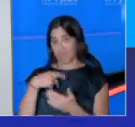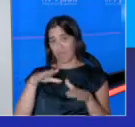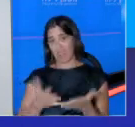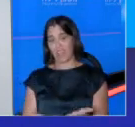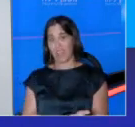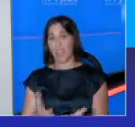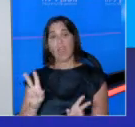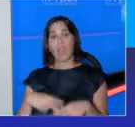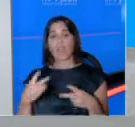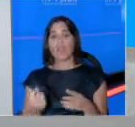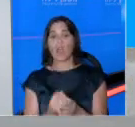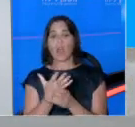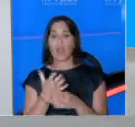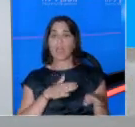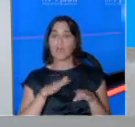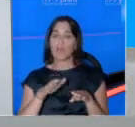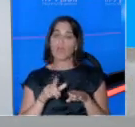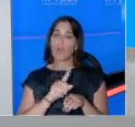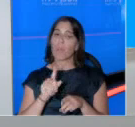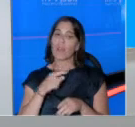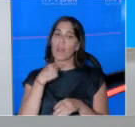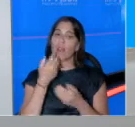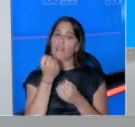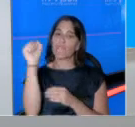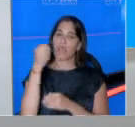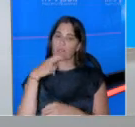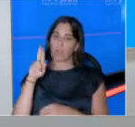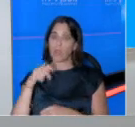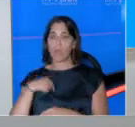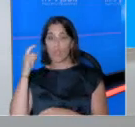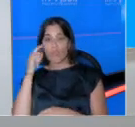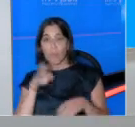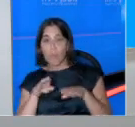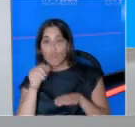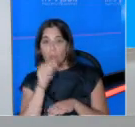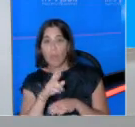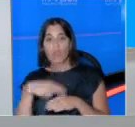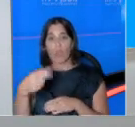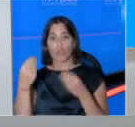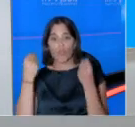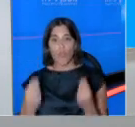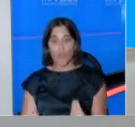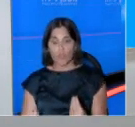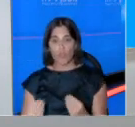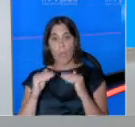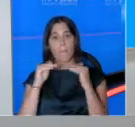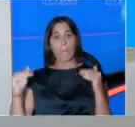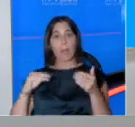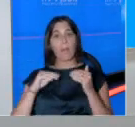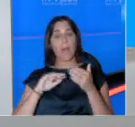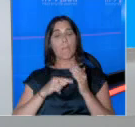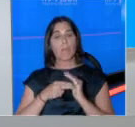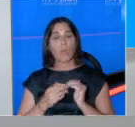להרכיב ממשלה בלי נגיד, בלי להפר הבטחות. אתם יודעים מה? אני יכולה להסכים את הדבר אחד, אני חושבת שהממשלה הזאת תהיה טובה ברמה הבירוקרטית